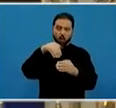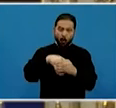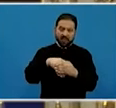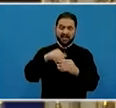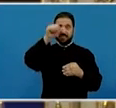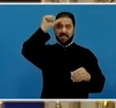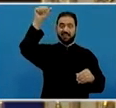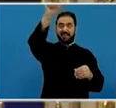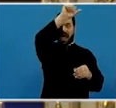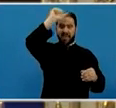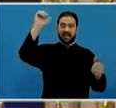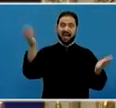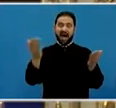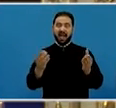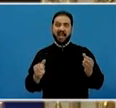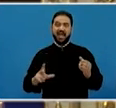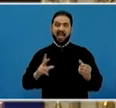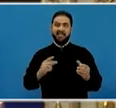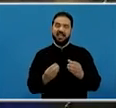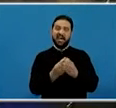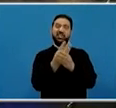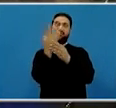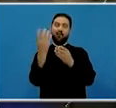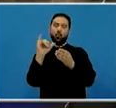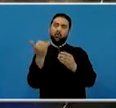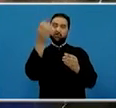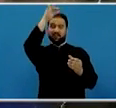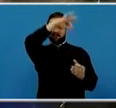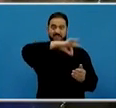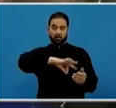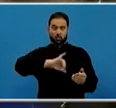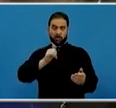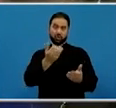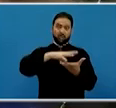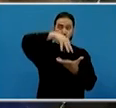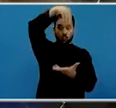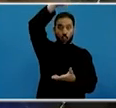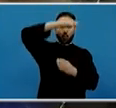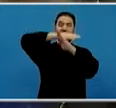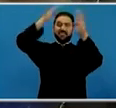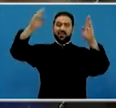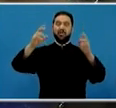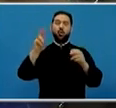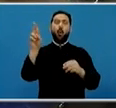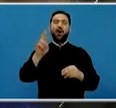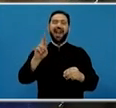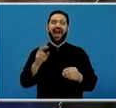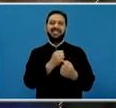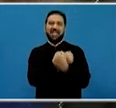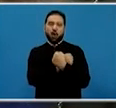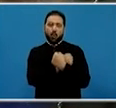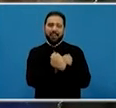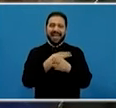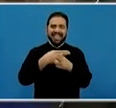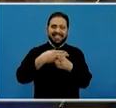Tatăl, care este și izvorul Preasfintei Treimi, și în Fiul și în Duhul Sfânt. Deci există o relație de iubire desăvârșită.